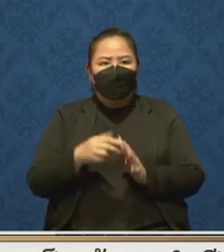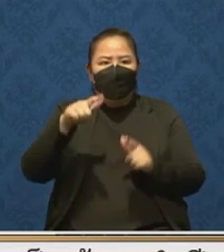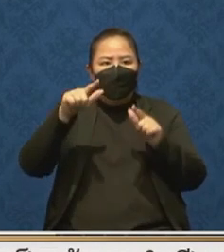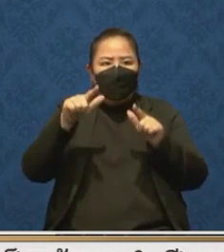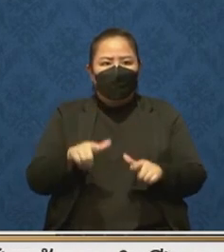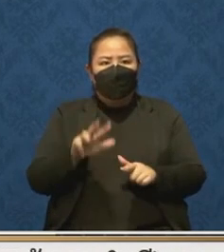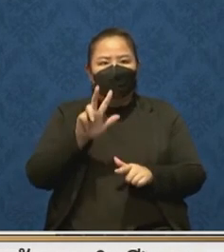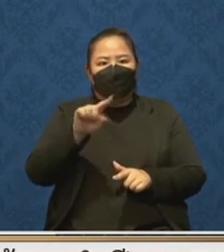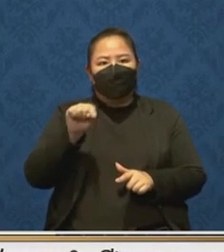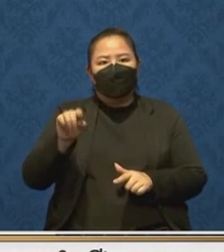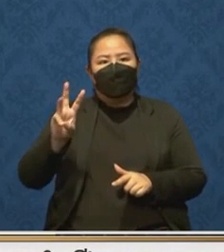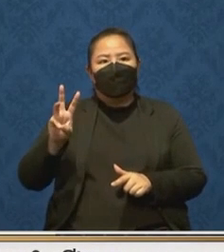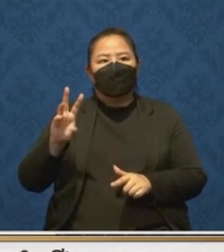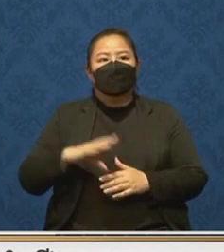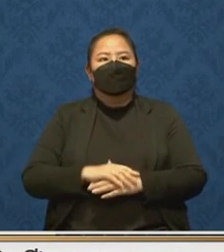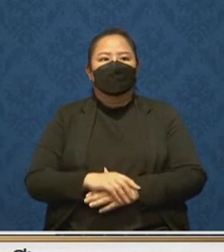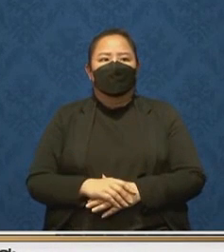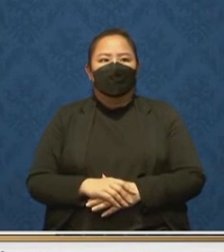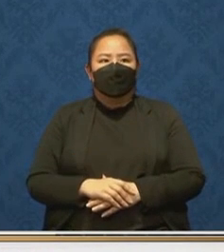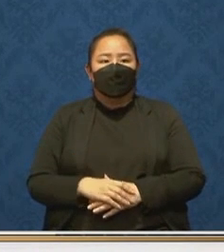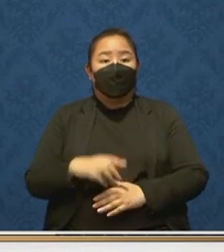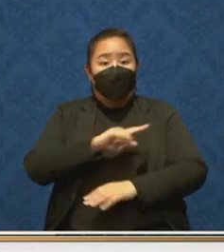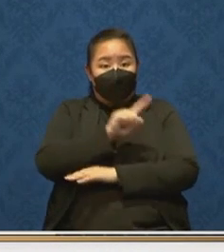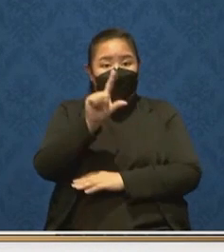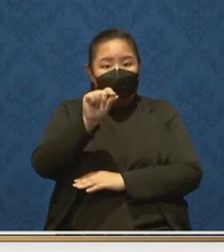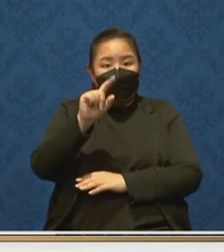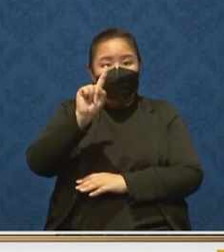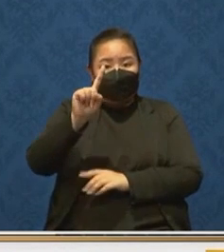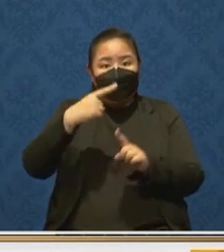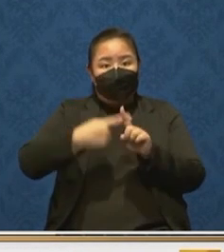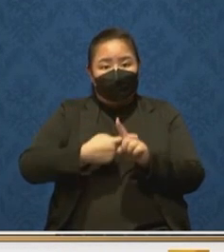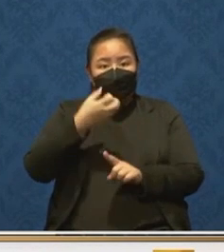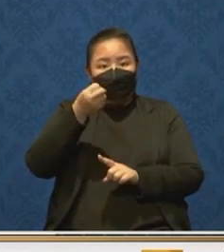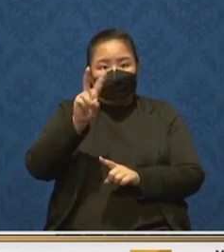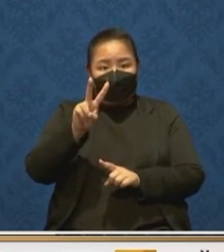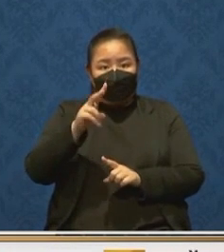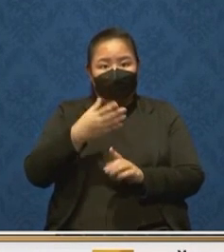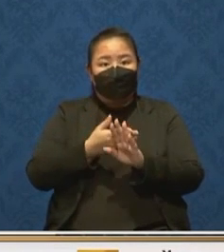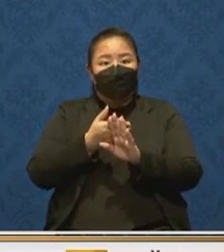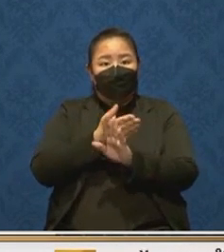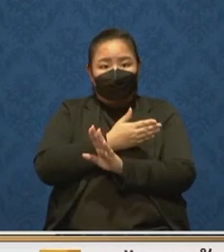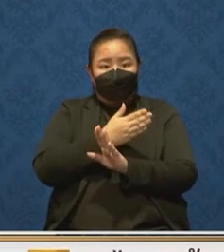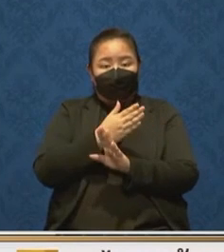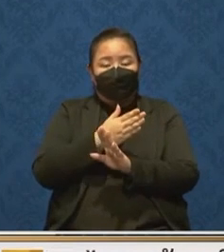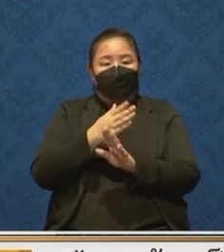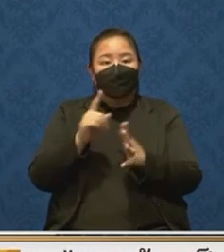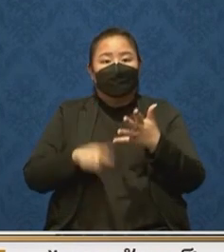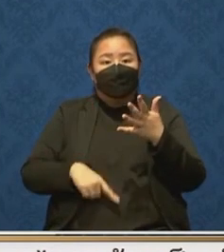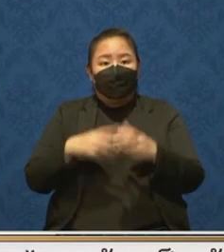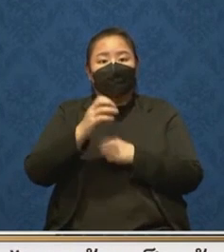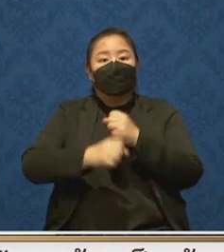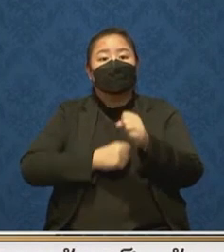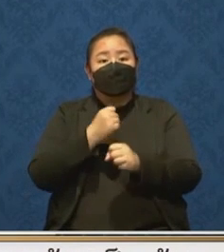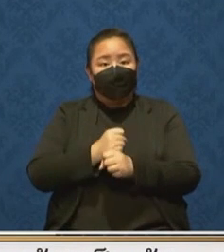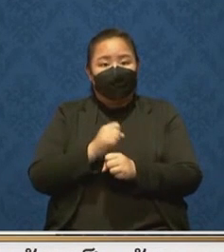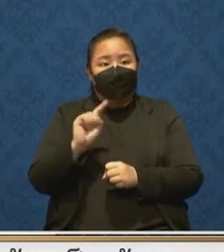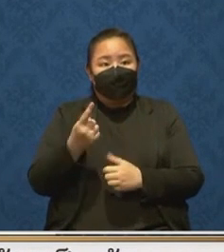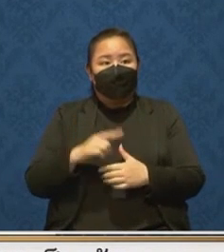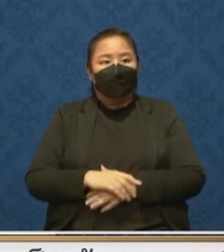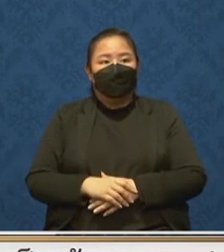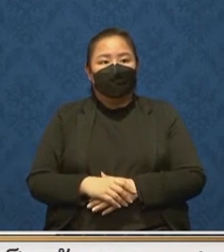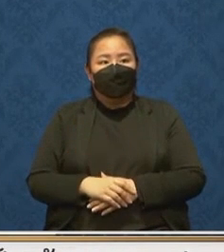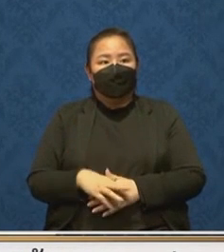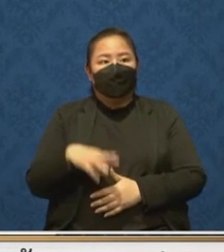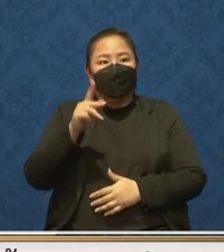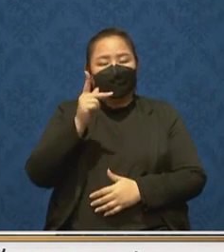เท่าต่ไปครับวันที่ 21 ทัวาคมก่อนสนปีไม่นานขณะรัฐมนตรีอนุมังบซือวัก